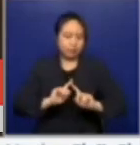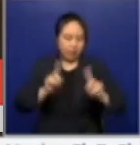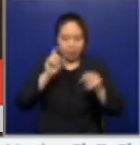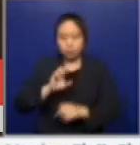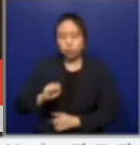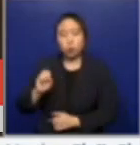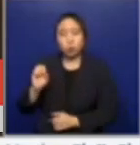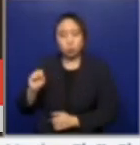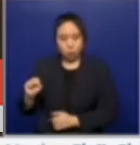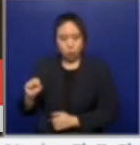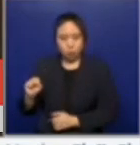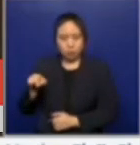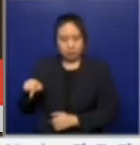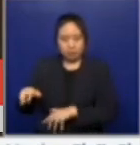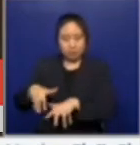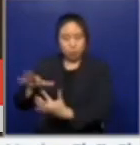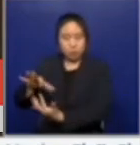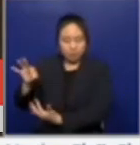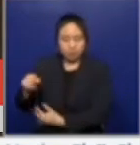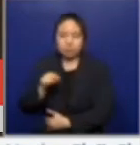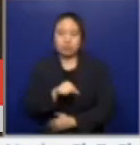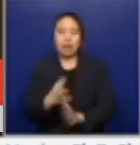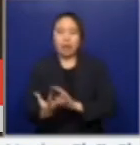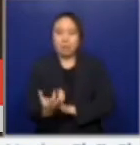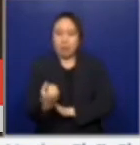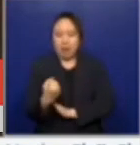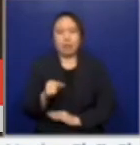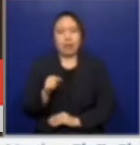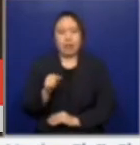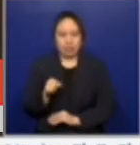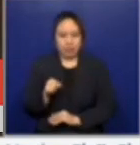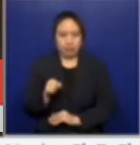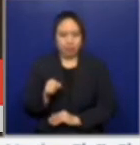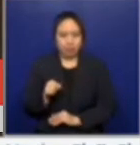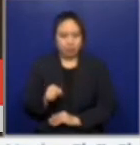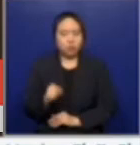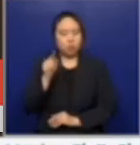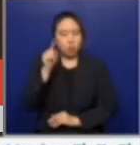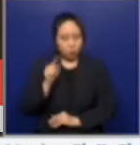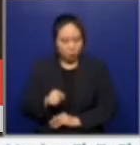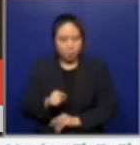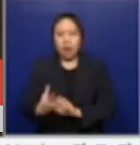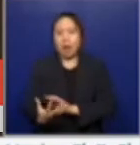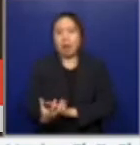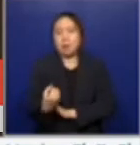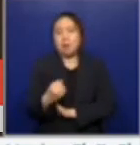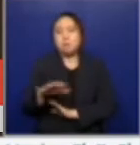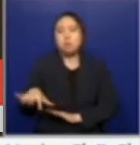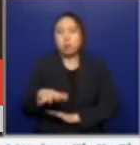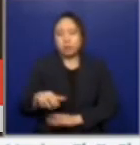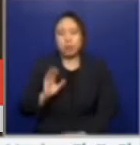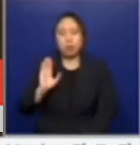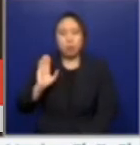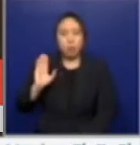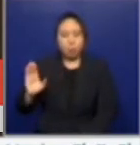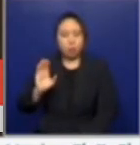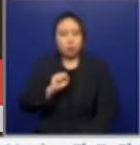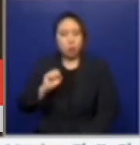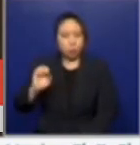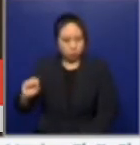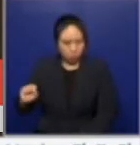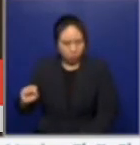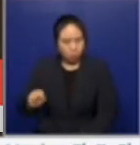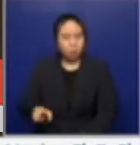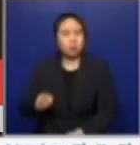ฎรอำนาจดังกล่าวจึงควรเป็นอำนาจตามปกติของสมาชิกสภาผู้แทนราษฎรที่จะด